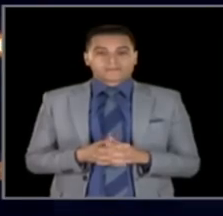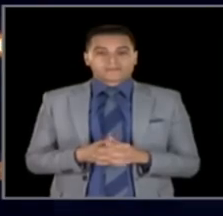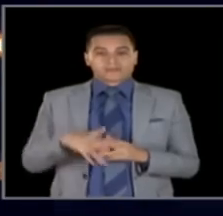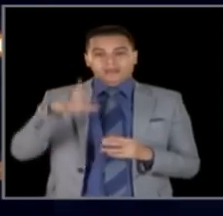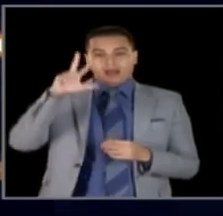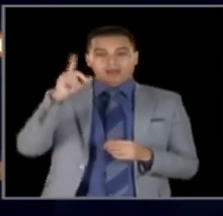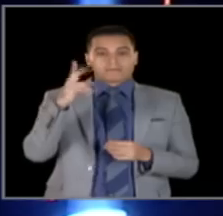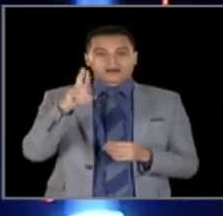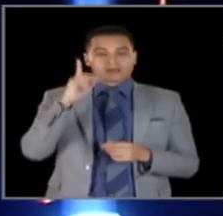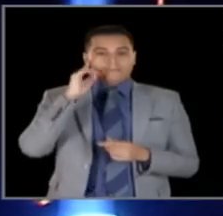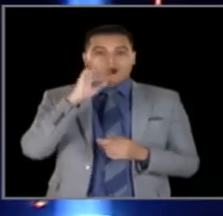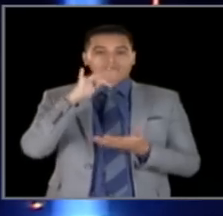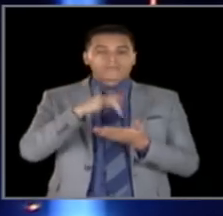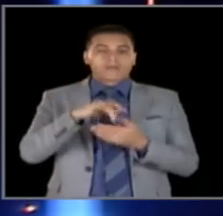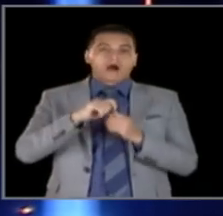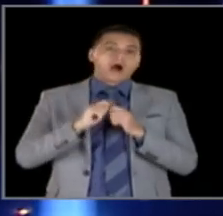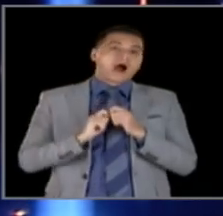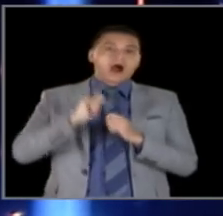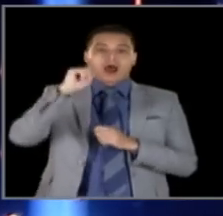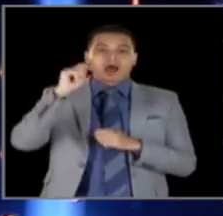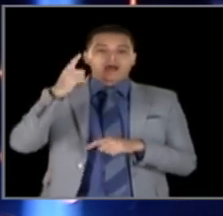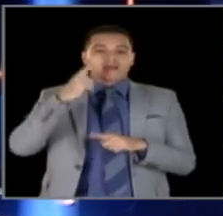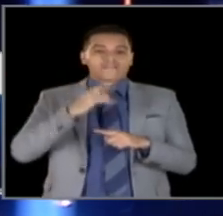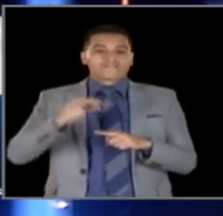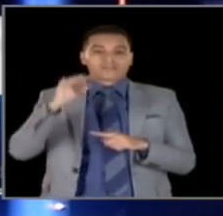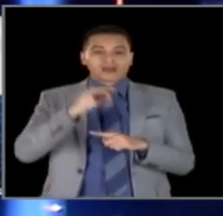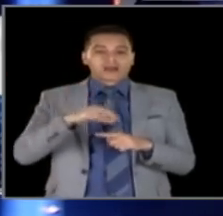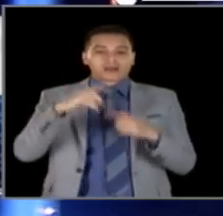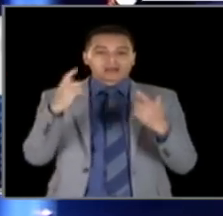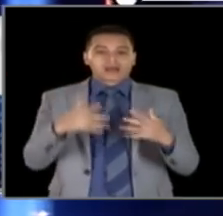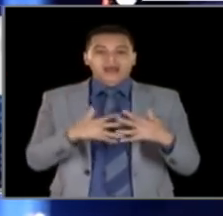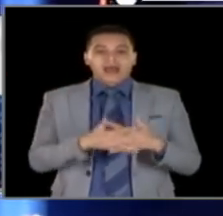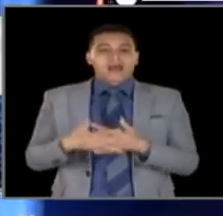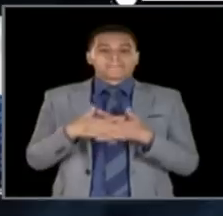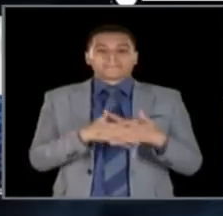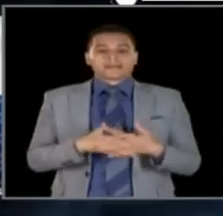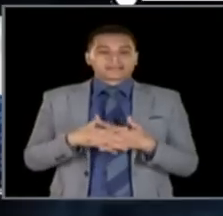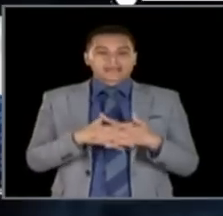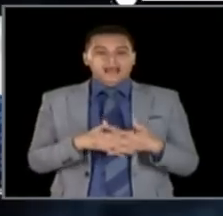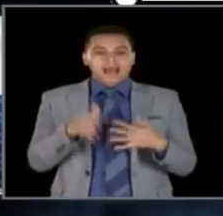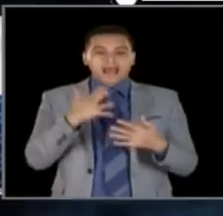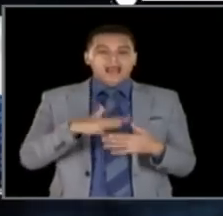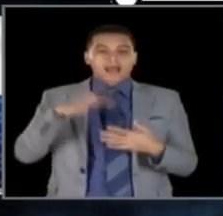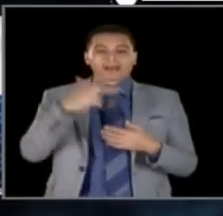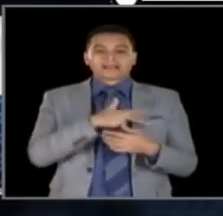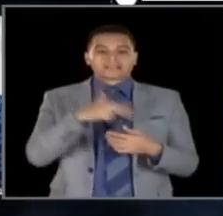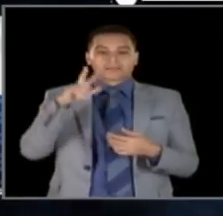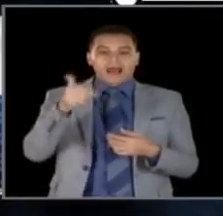ألبرت أعلى نقطة في كولورادو في أمريكا. أربع